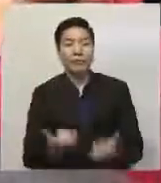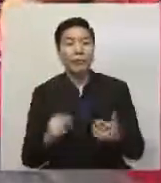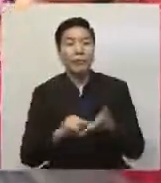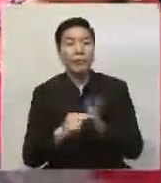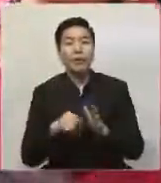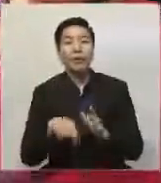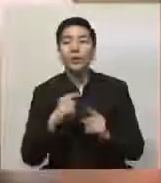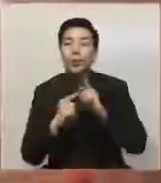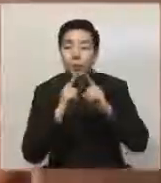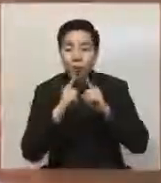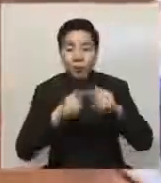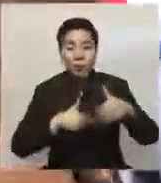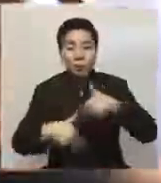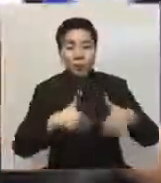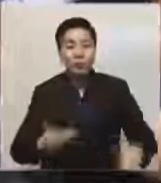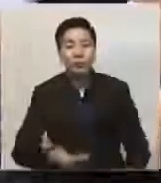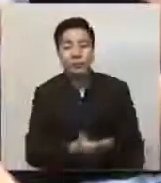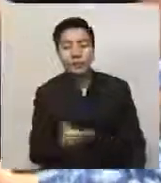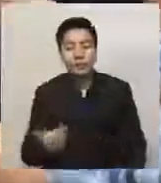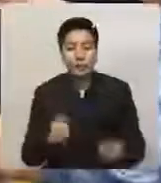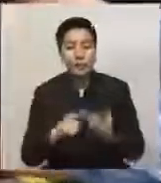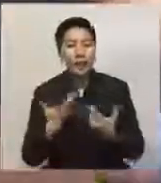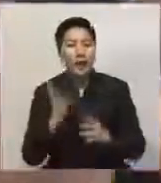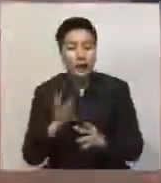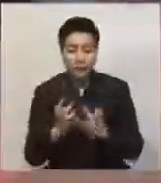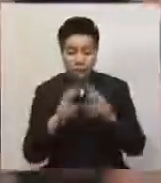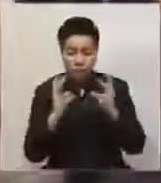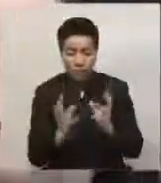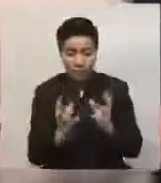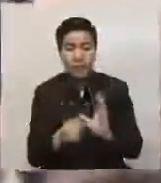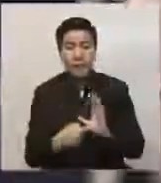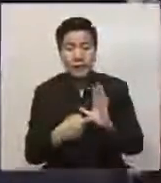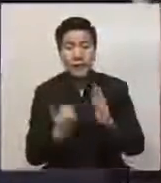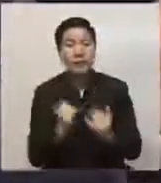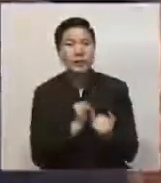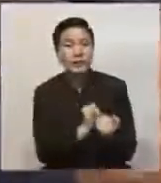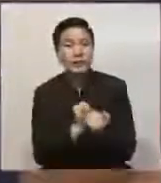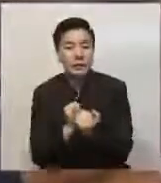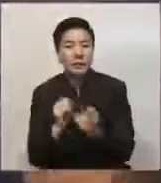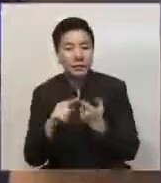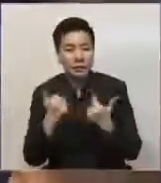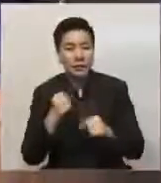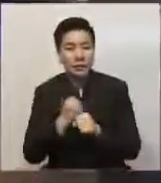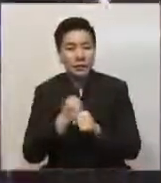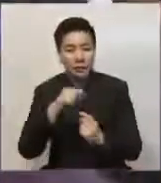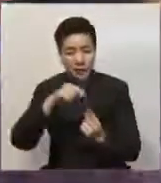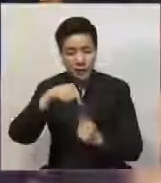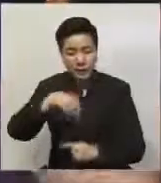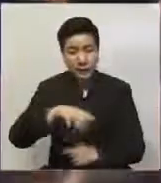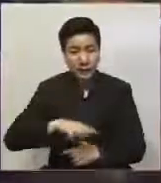บรรยากาศในช่วงของการพูดคุยกับประชาชนนะคะที่นำโคมมาจัดแสดงก็อย่างเป็นกันเองมากๆนะคะสำหรับบรรยากาศ